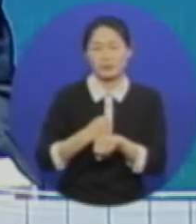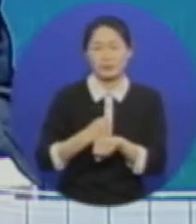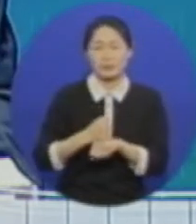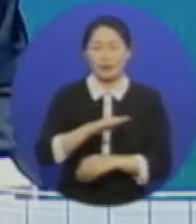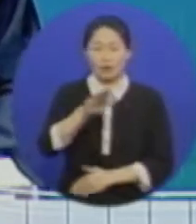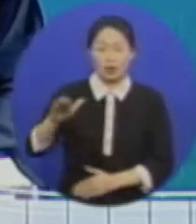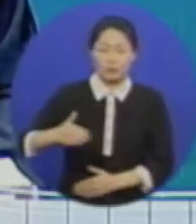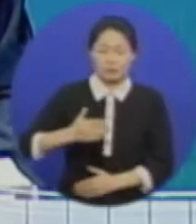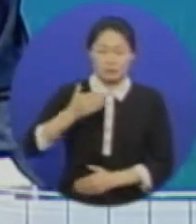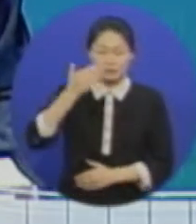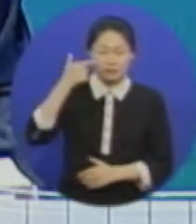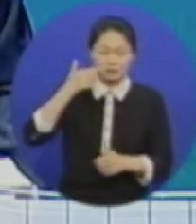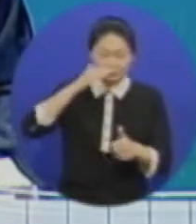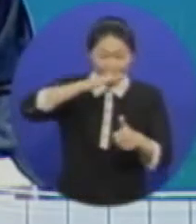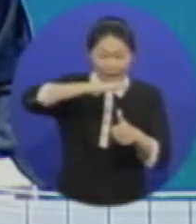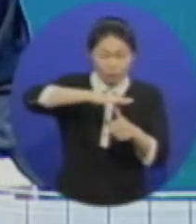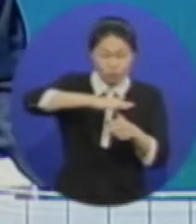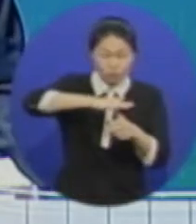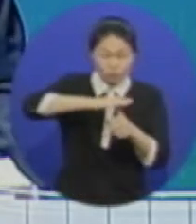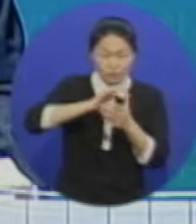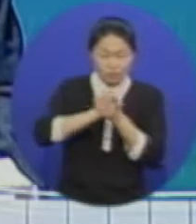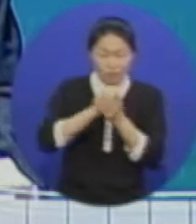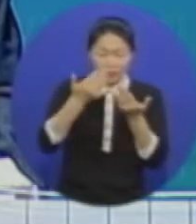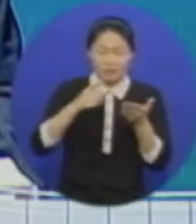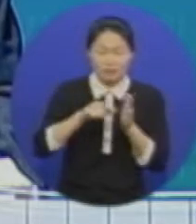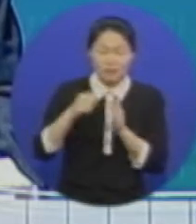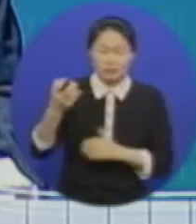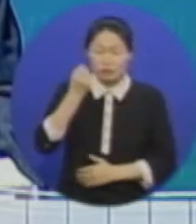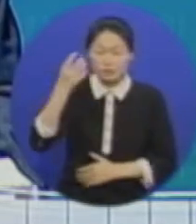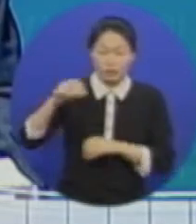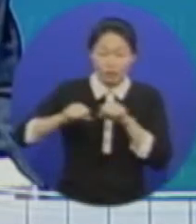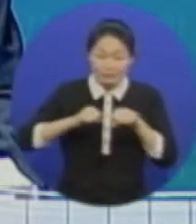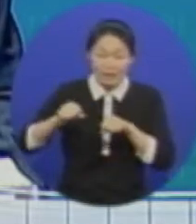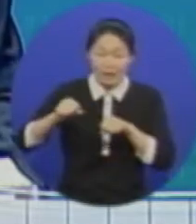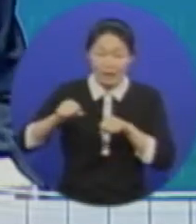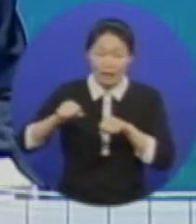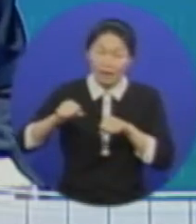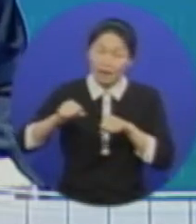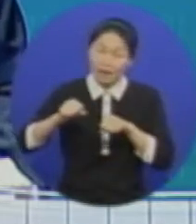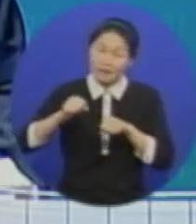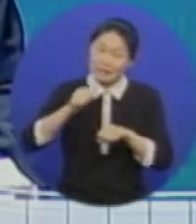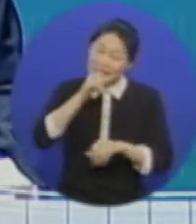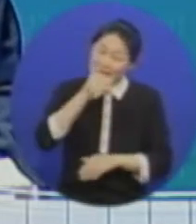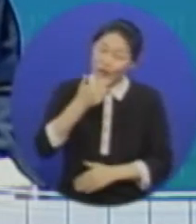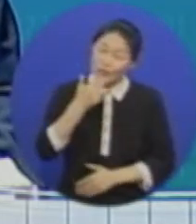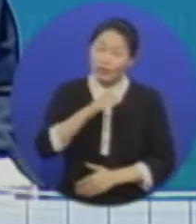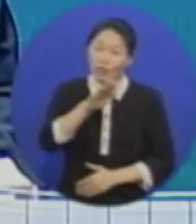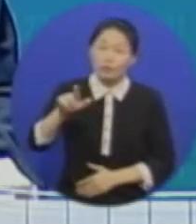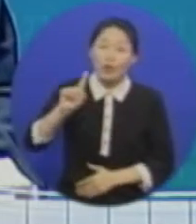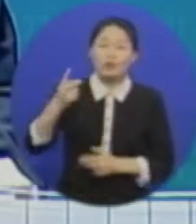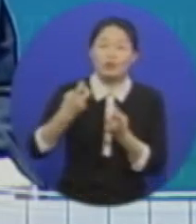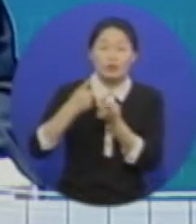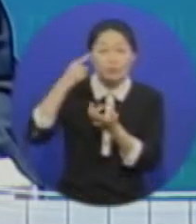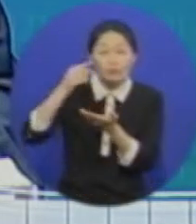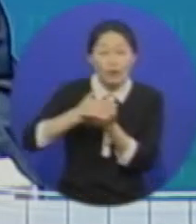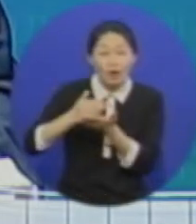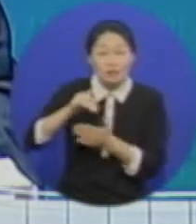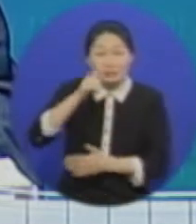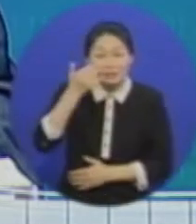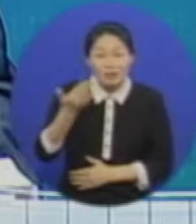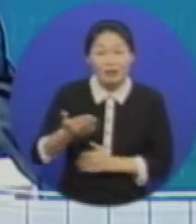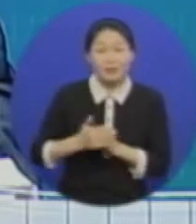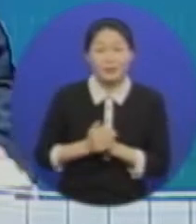여러분이 안수기도 받으실 때에 성령님이 역사하시는 안 하시나 하는 것을 어떻게 여러분은 분 * 하세요 어떤